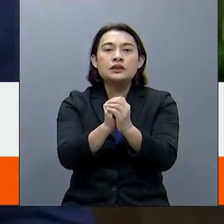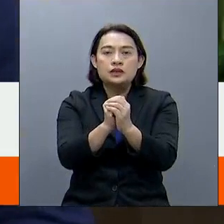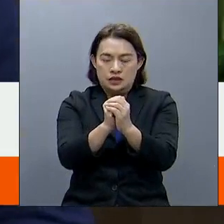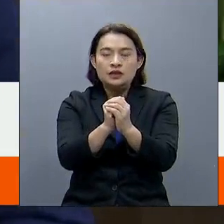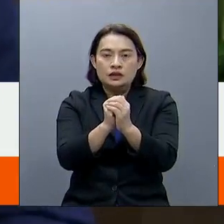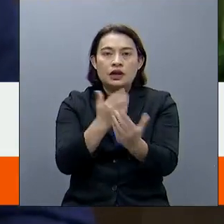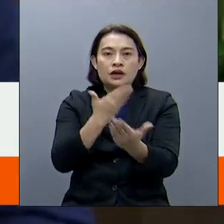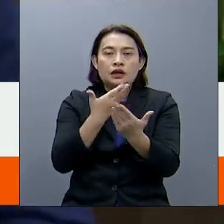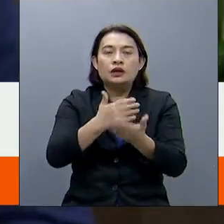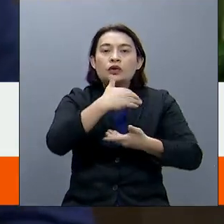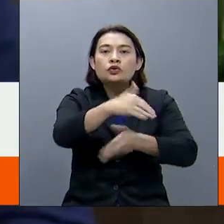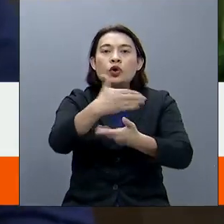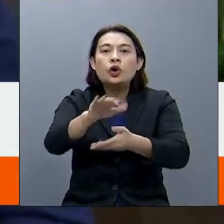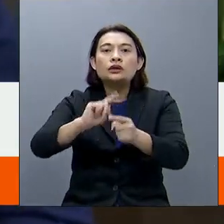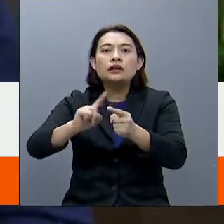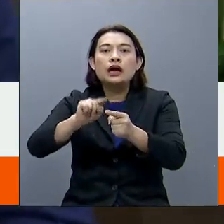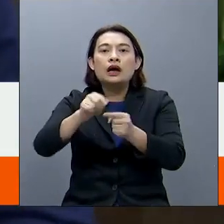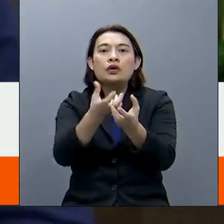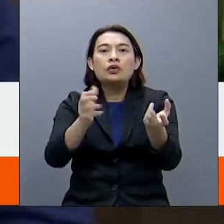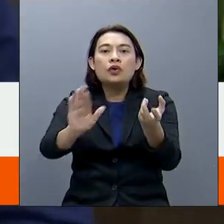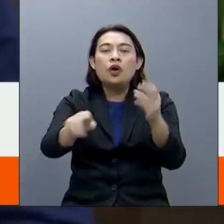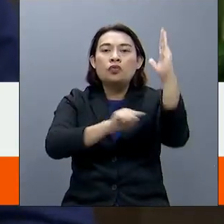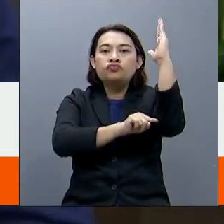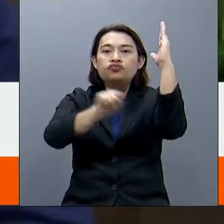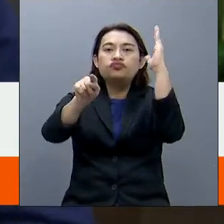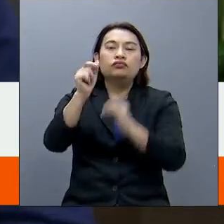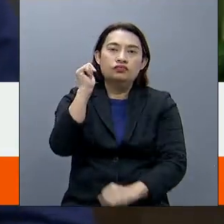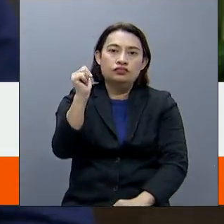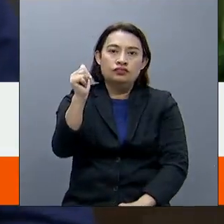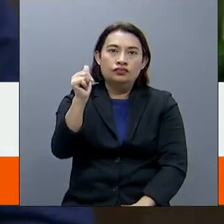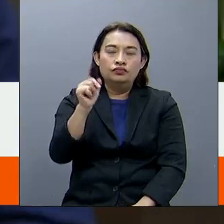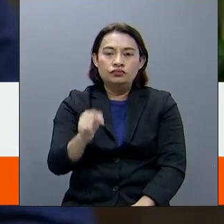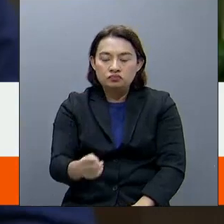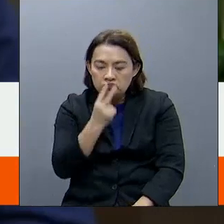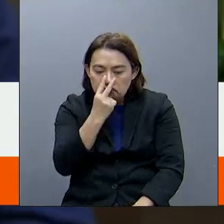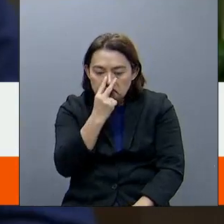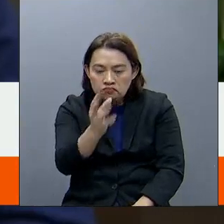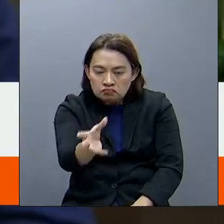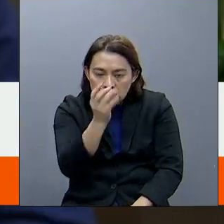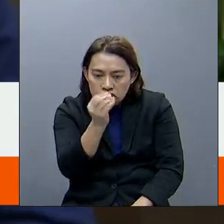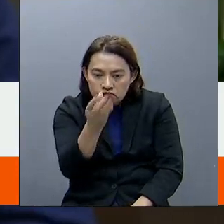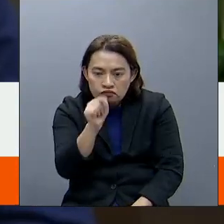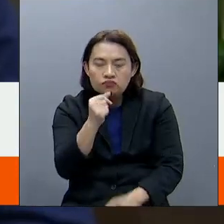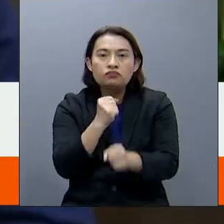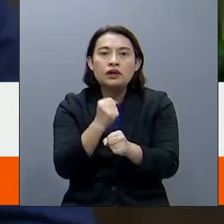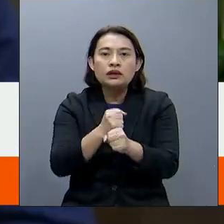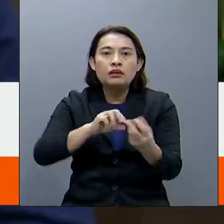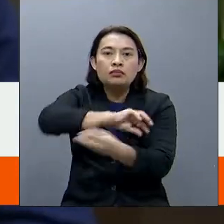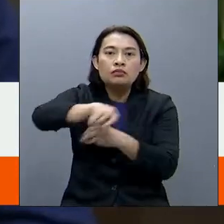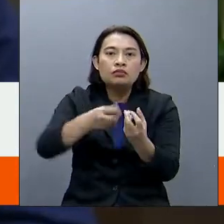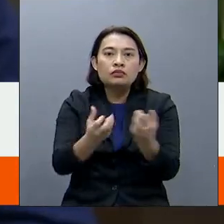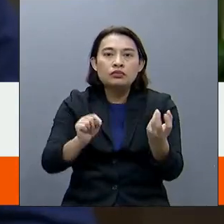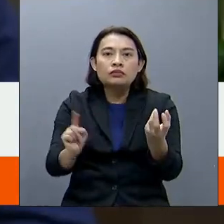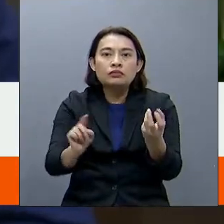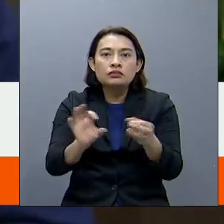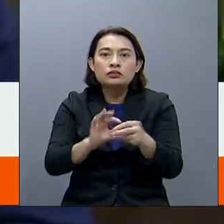นเรื่อยๆที่อยู่ต่างประเทศเพราะฉะนั้นเนี่ยเขาก็พยายามที่จะดูหาช่องทางที่จะมาผลิตรถไฟฟ้าสร้างโร